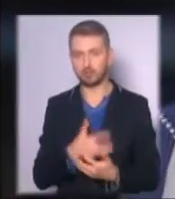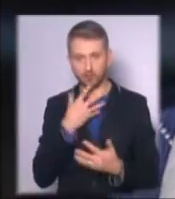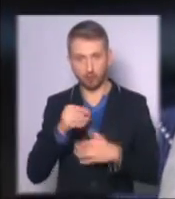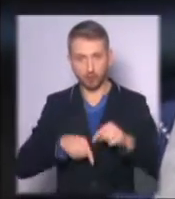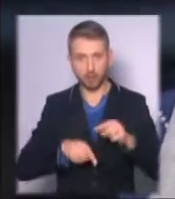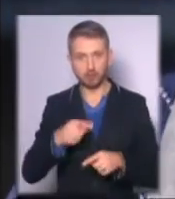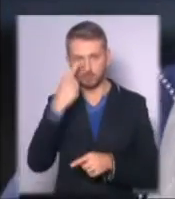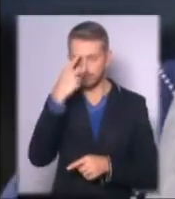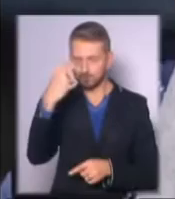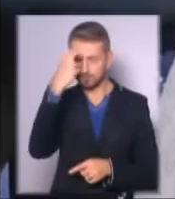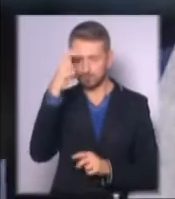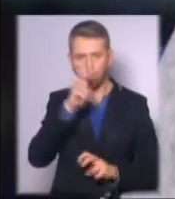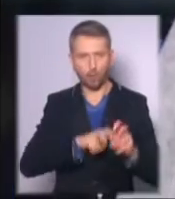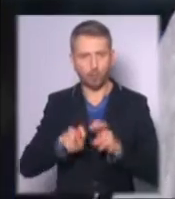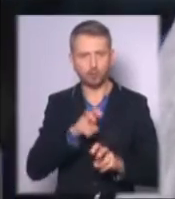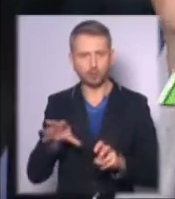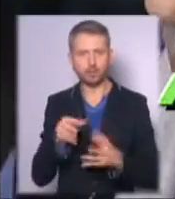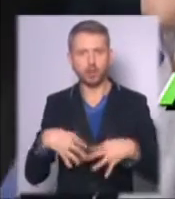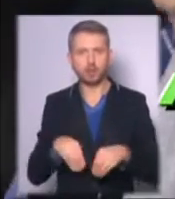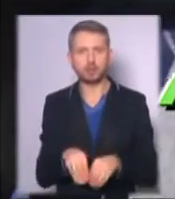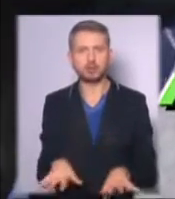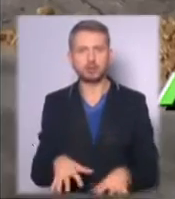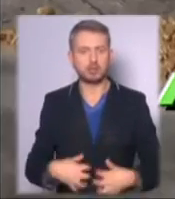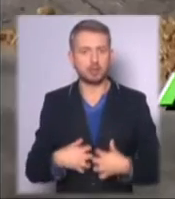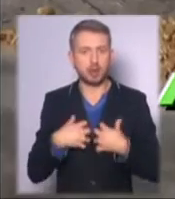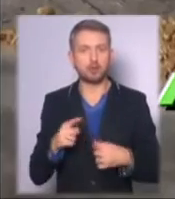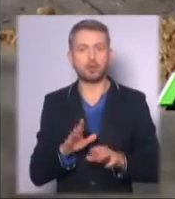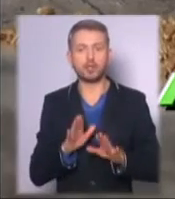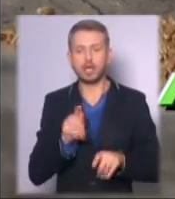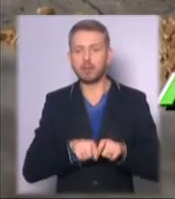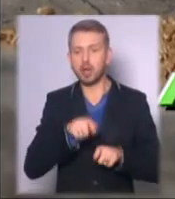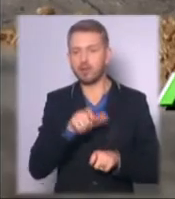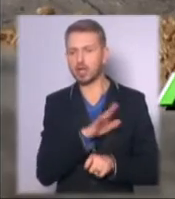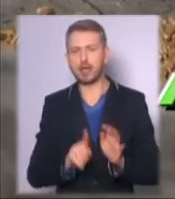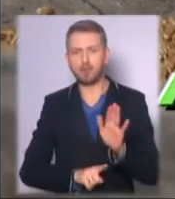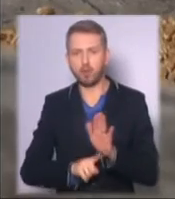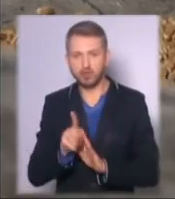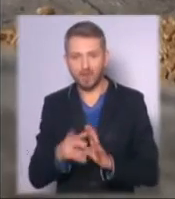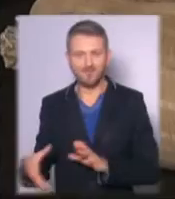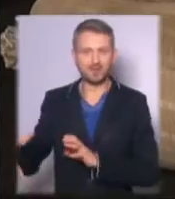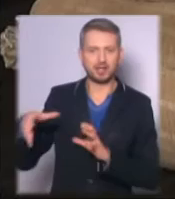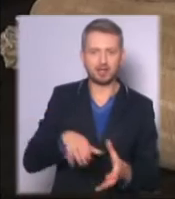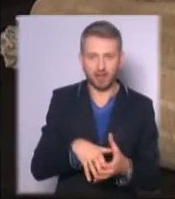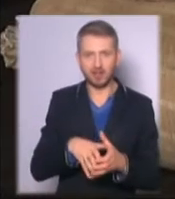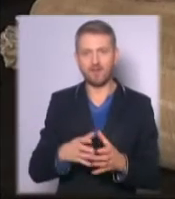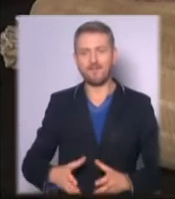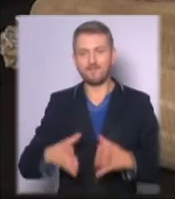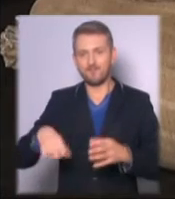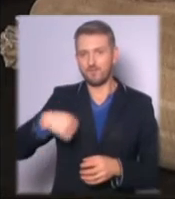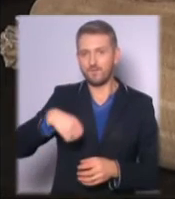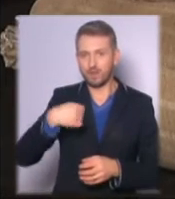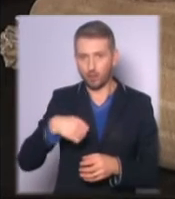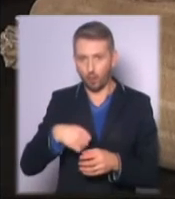навіки закарбувався обшук. Вся родина тремтіла зі страху, аби тільки перевіряльник не почав вивертати відро з огірками. Мати вилила розсол, а на